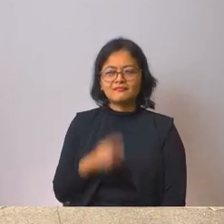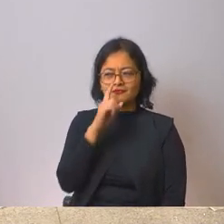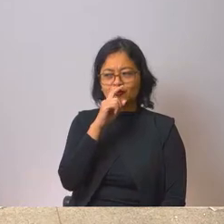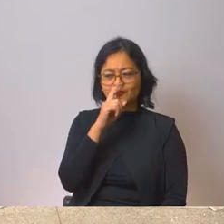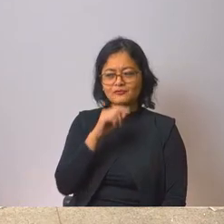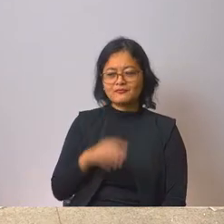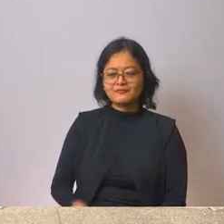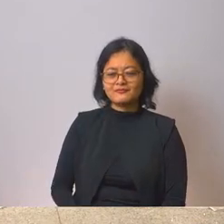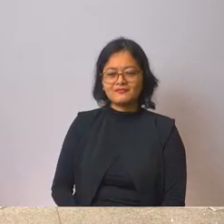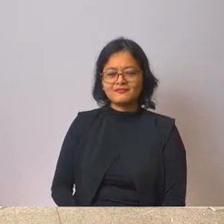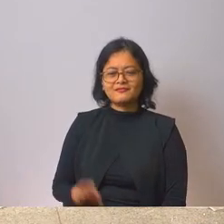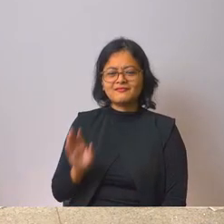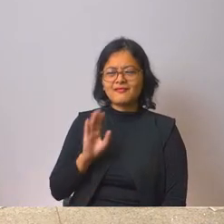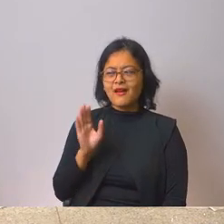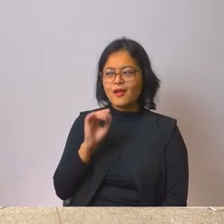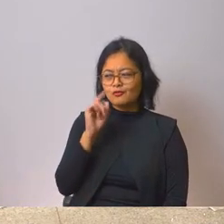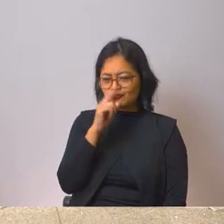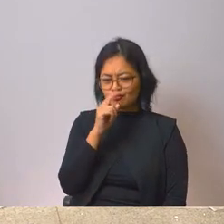anak siapa ya?